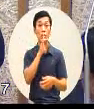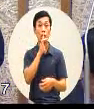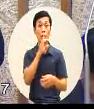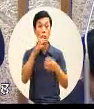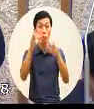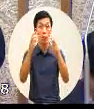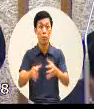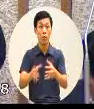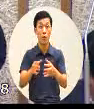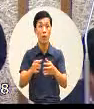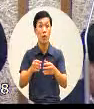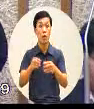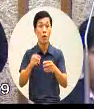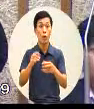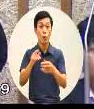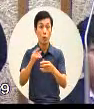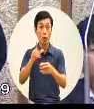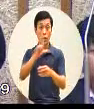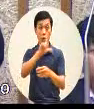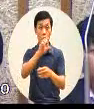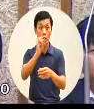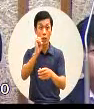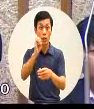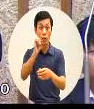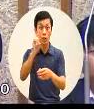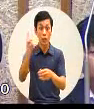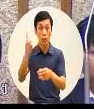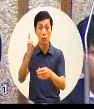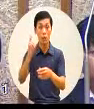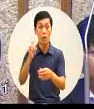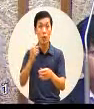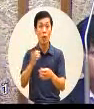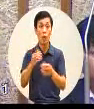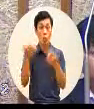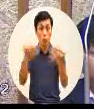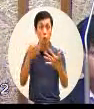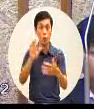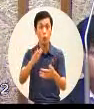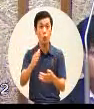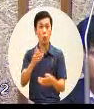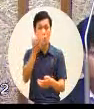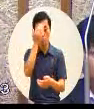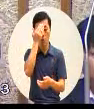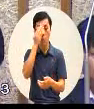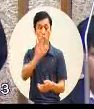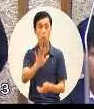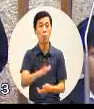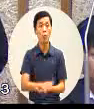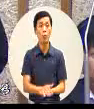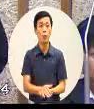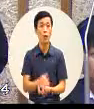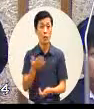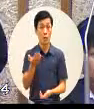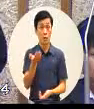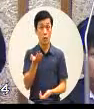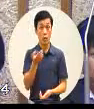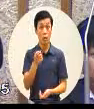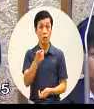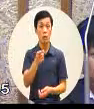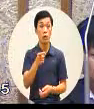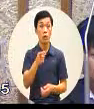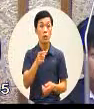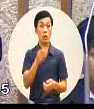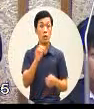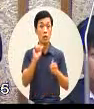办什么的一条路段。的 LOD 有出了一些 trouble， 哦，出一些麻烦了。啊，另外吼，头拄啊，迄个前面咧